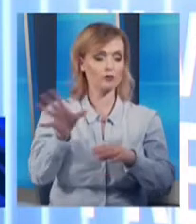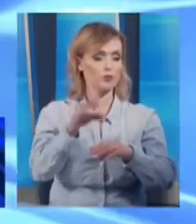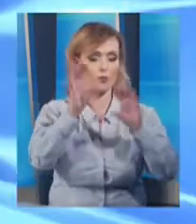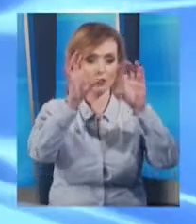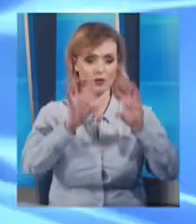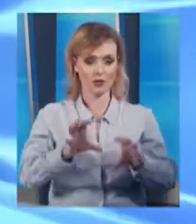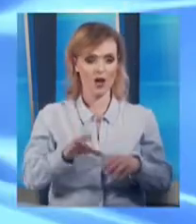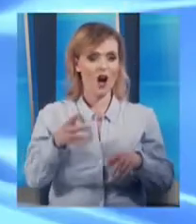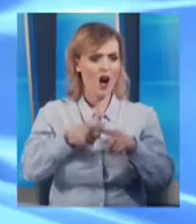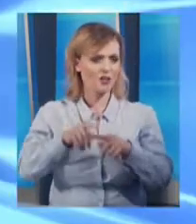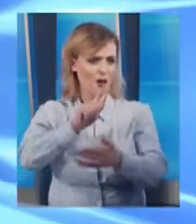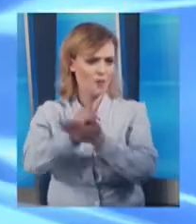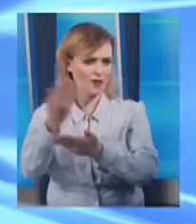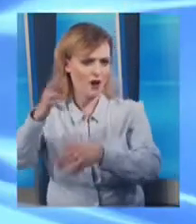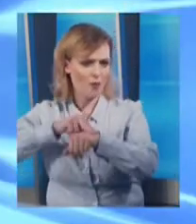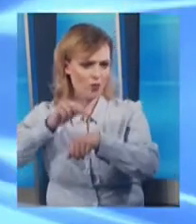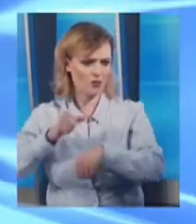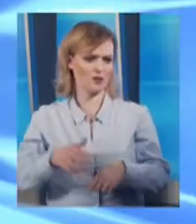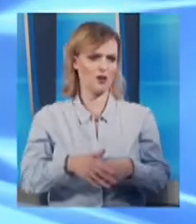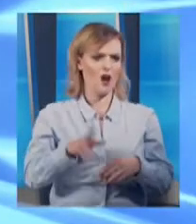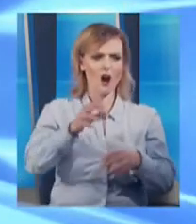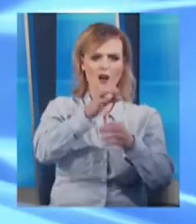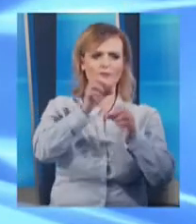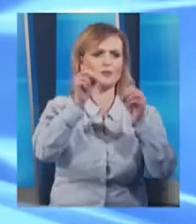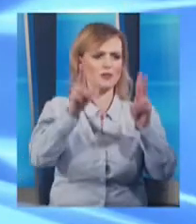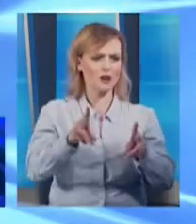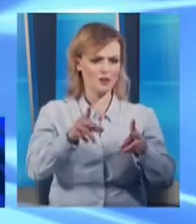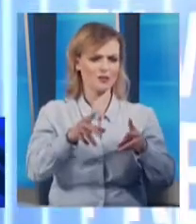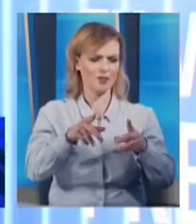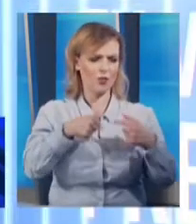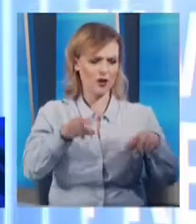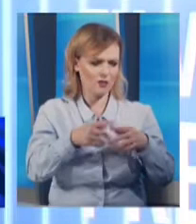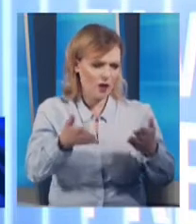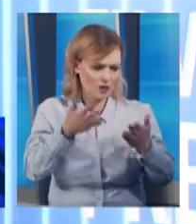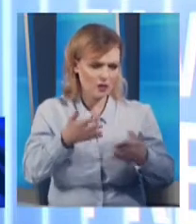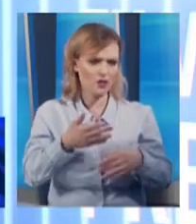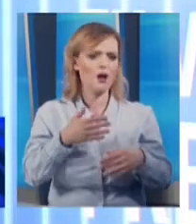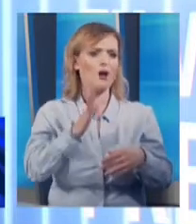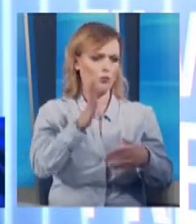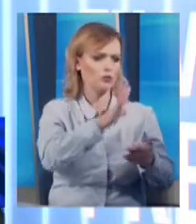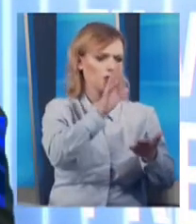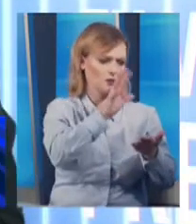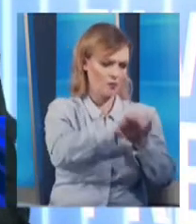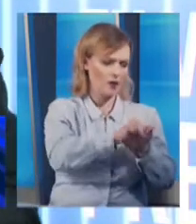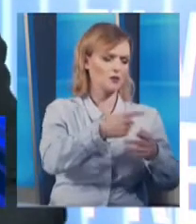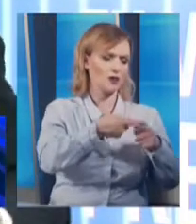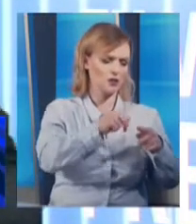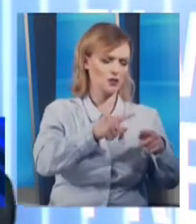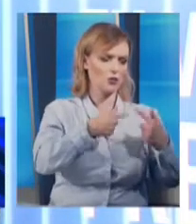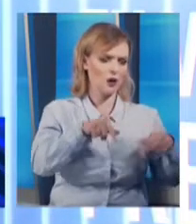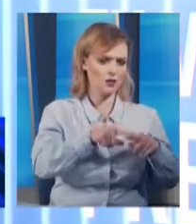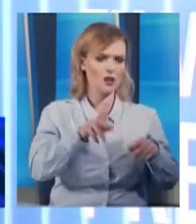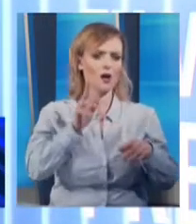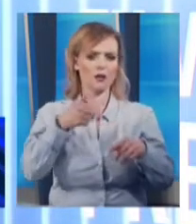treaba poliției, a bineînțeles, organelor. De asta se va ocupa, se vor ocupa organele de abilitate pe care voi avea grijă să le pun la